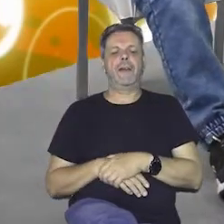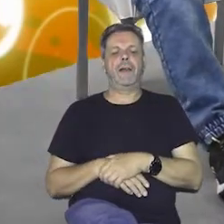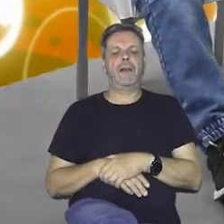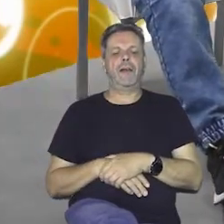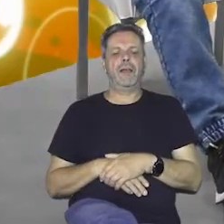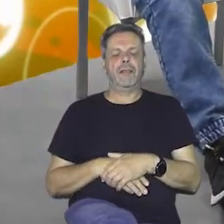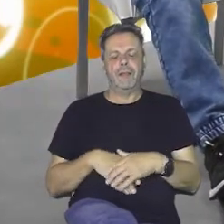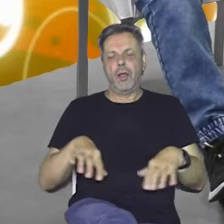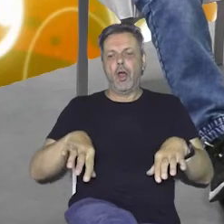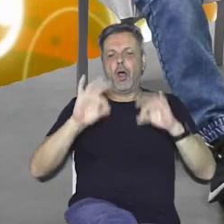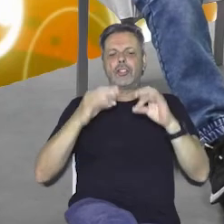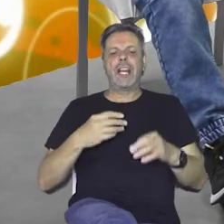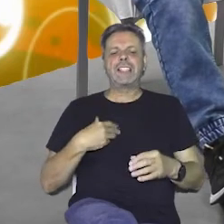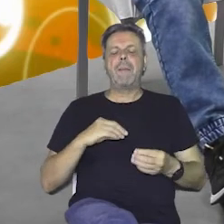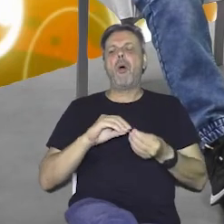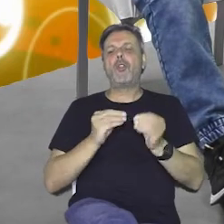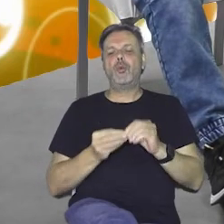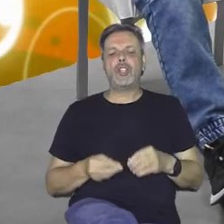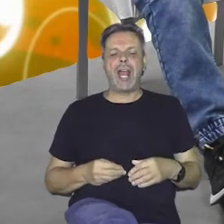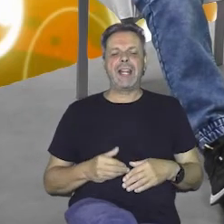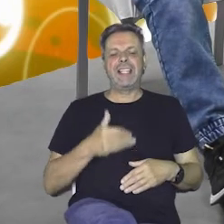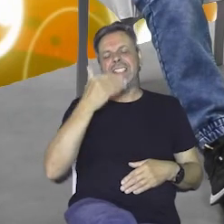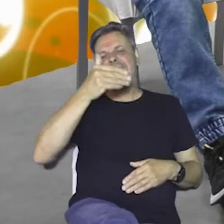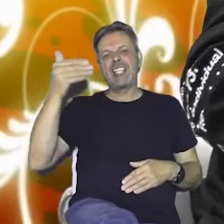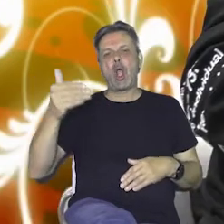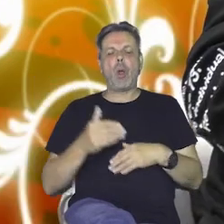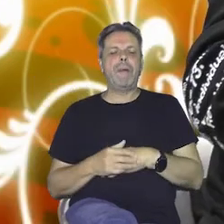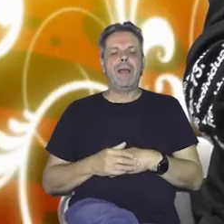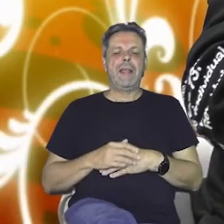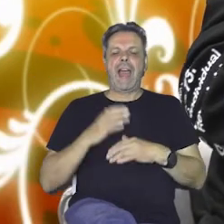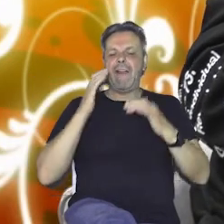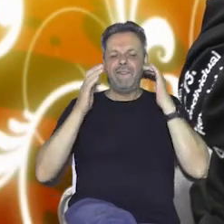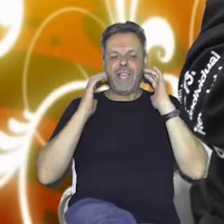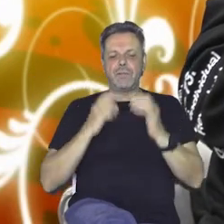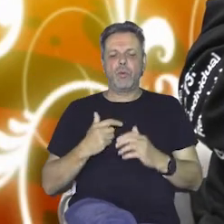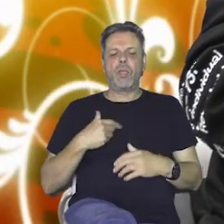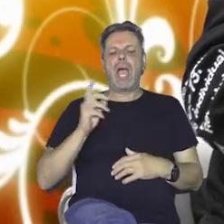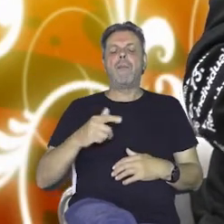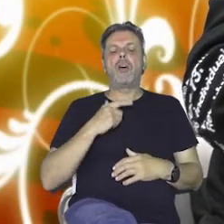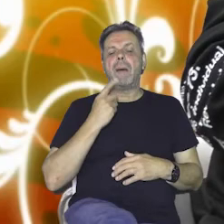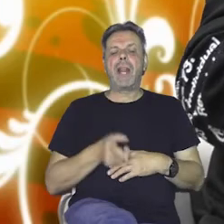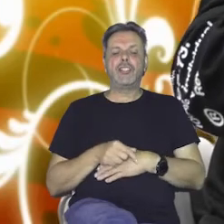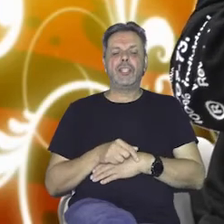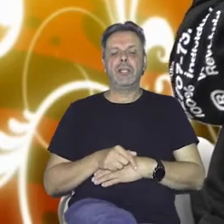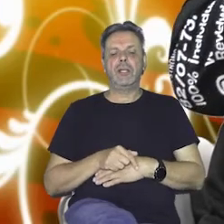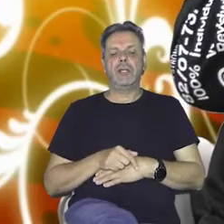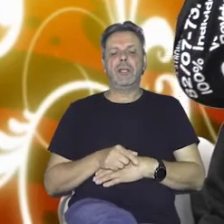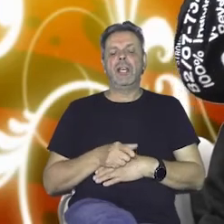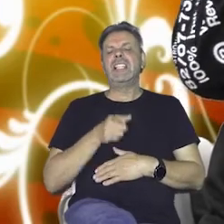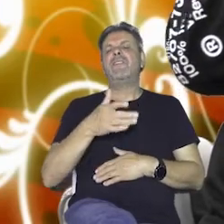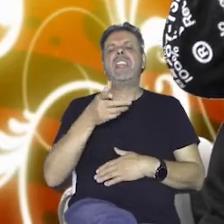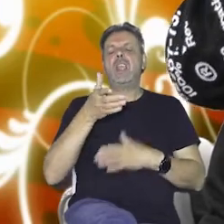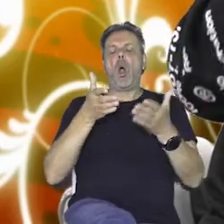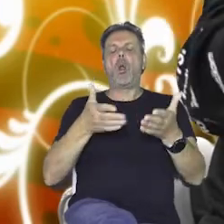Otkrila si moj dućan sa izlogom na Fejsu. Ja moram reći da tu i svi oni koji